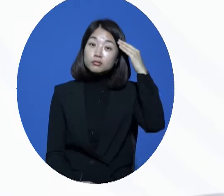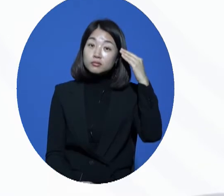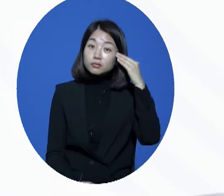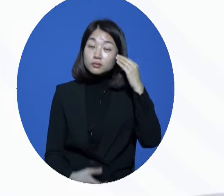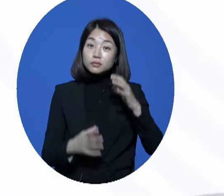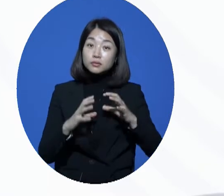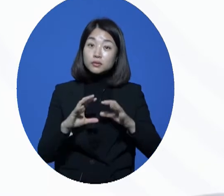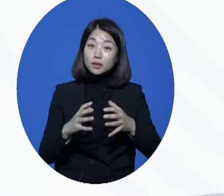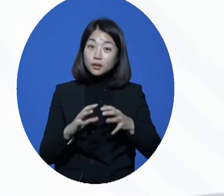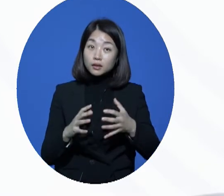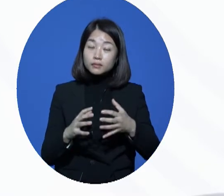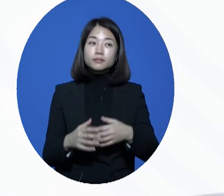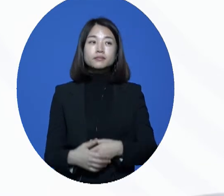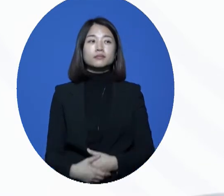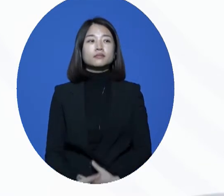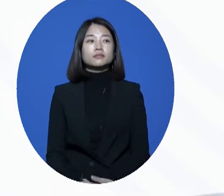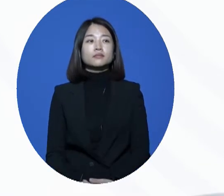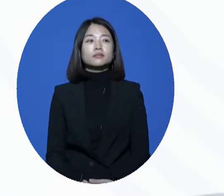한국은 계약상